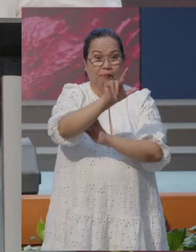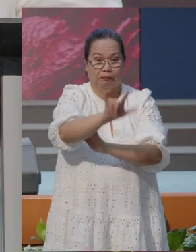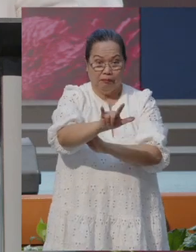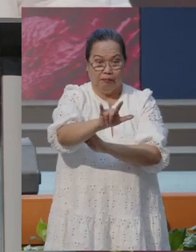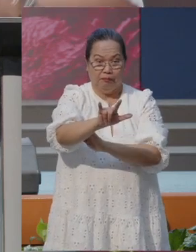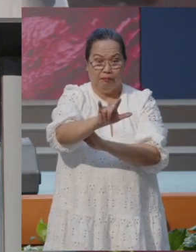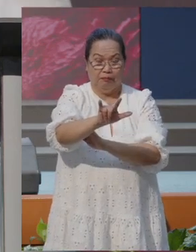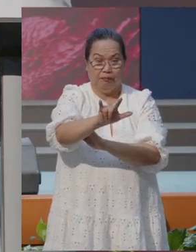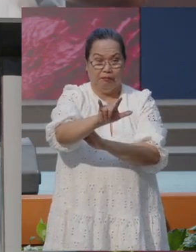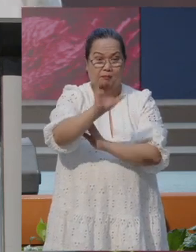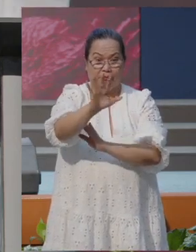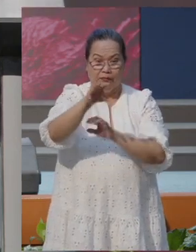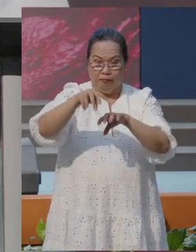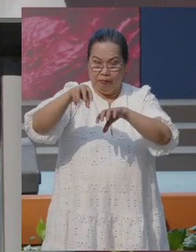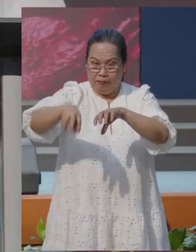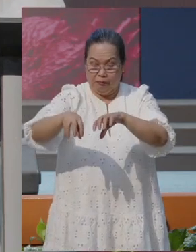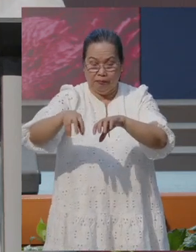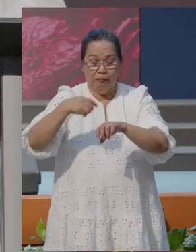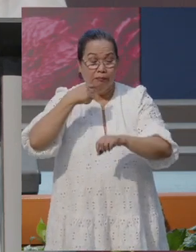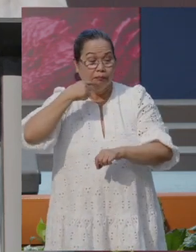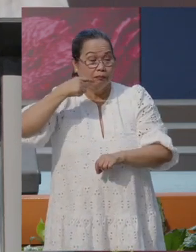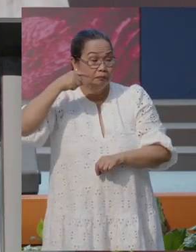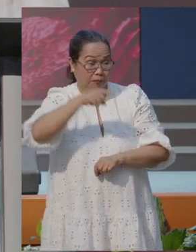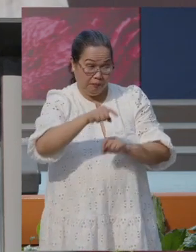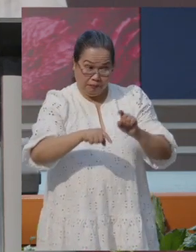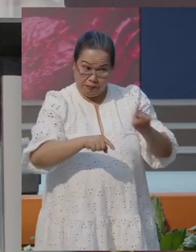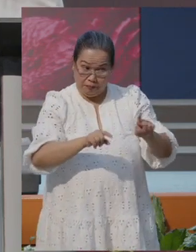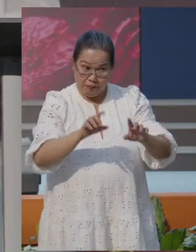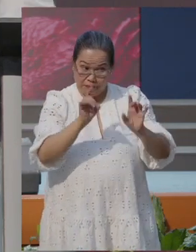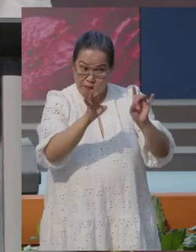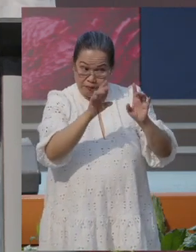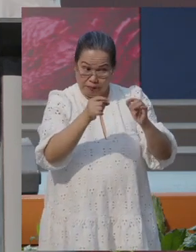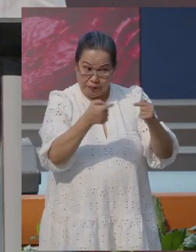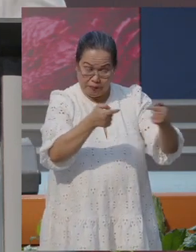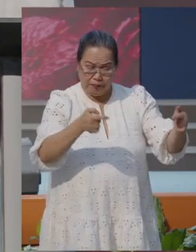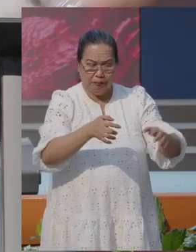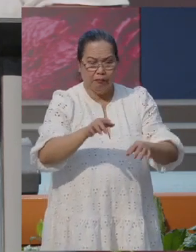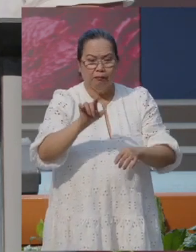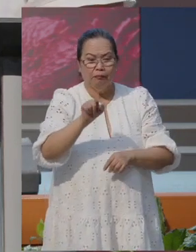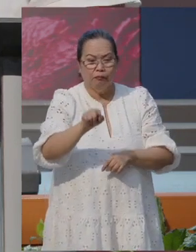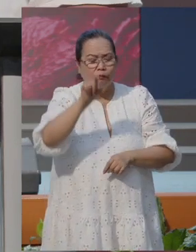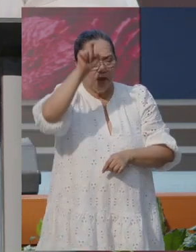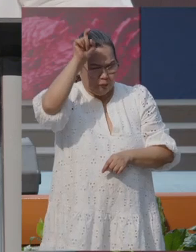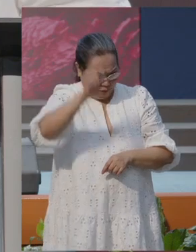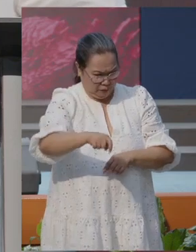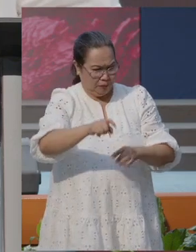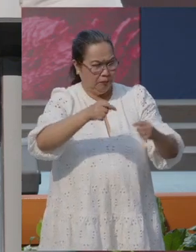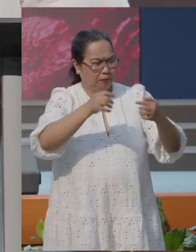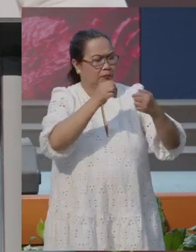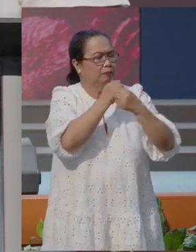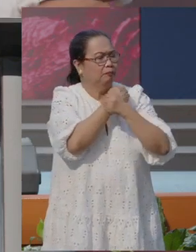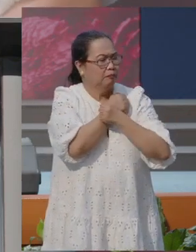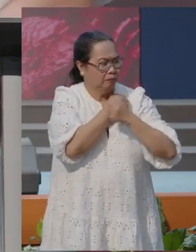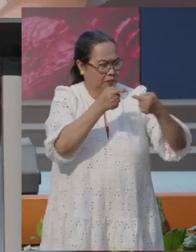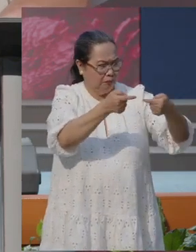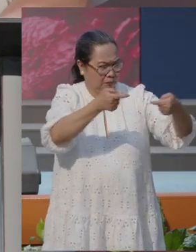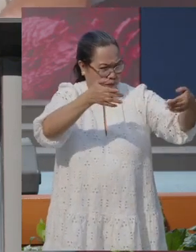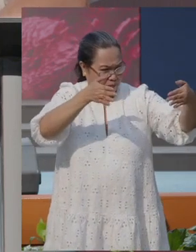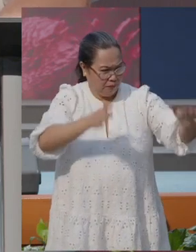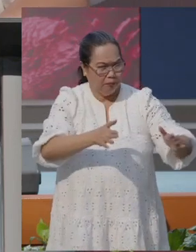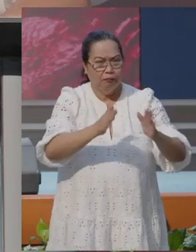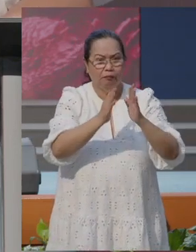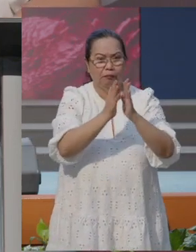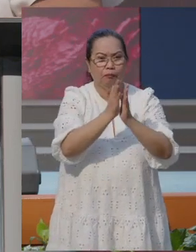your enemy. But I say to you, pagtutuwid niya, love your enemies and pray for those